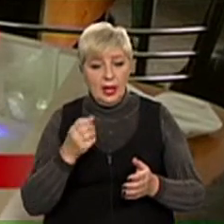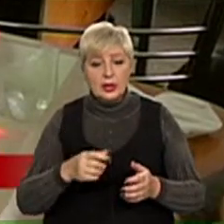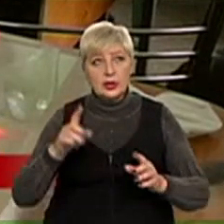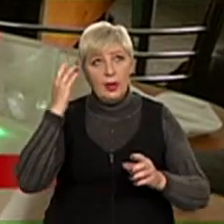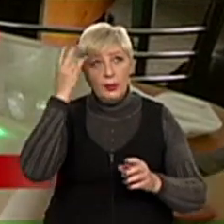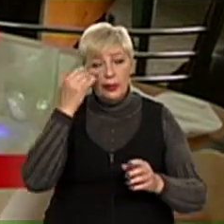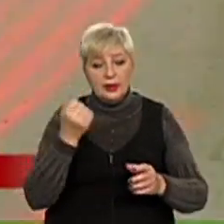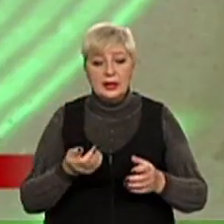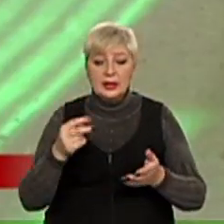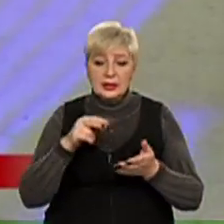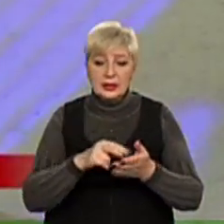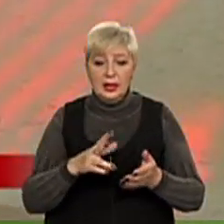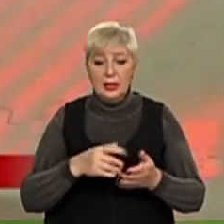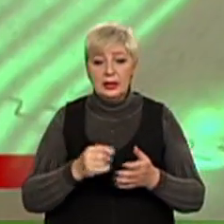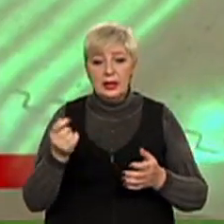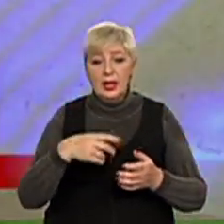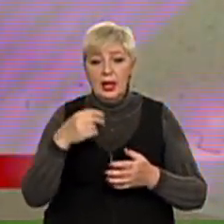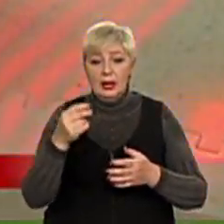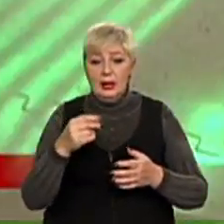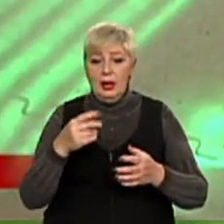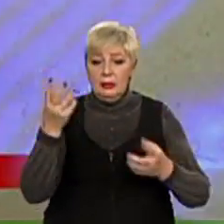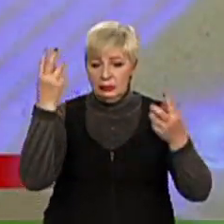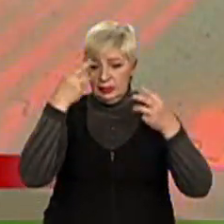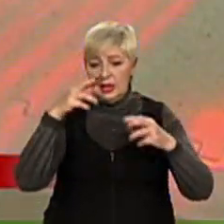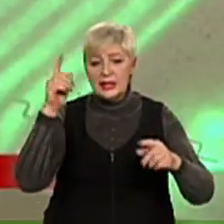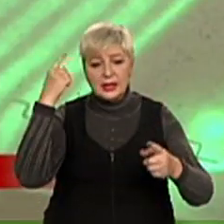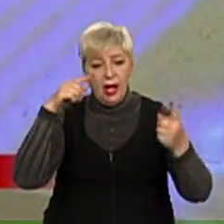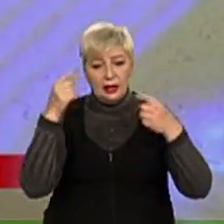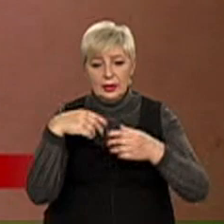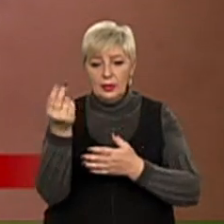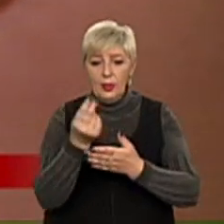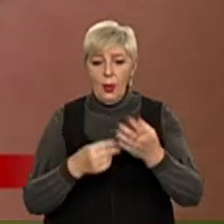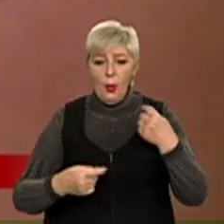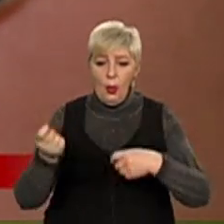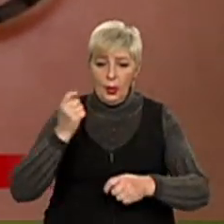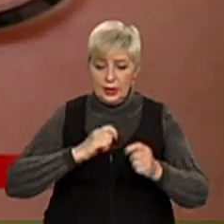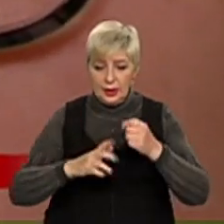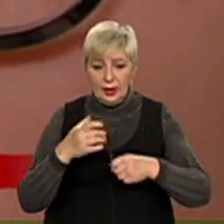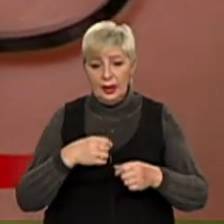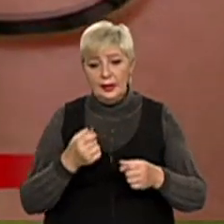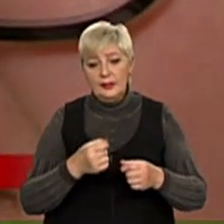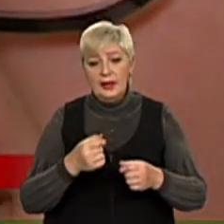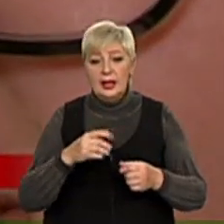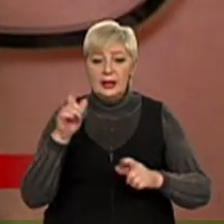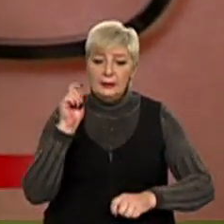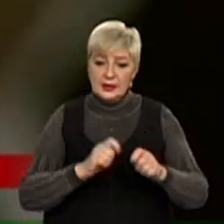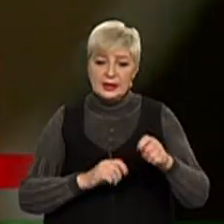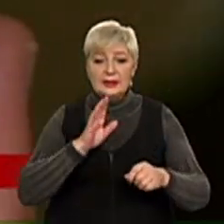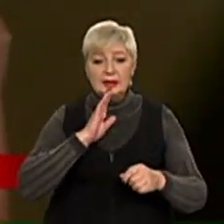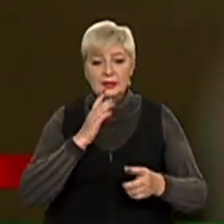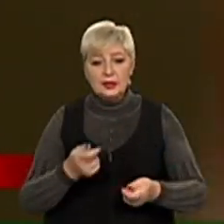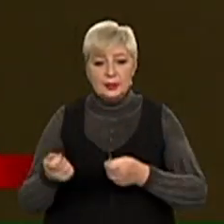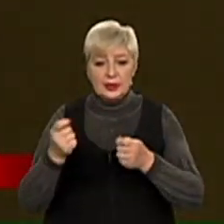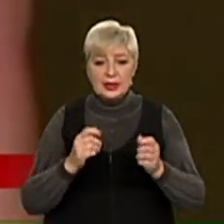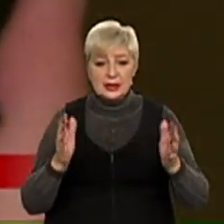зірковим дизайнером одягу, тому костюми малює навіть піском. А ще їй подобається шити різні фігурки. На фестиваль дівчинка принесла